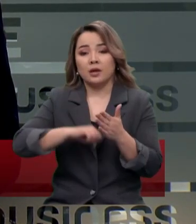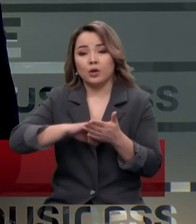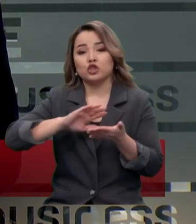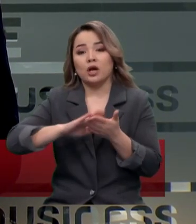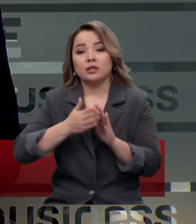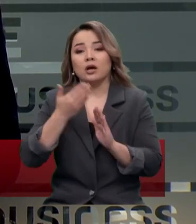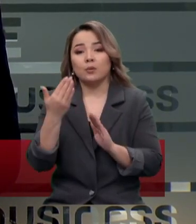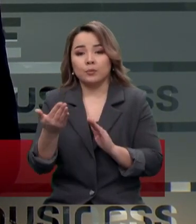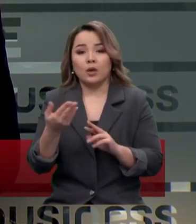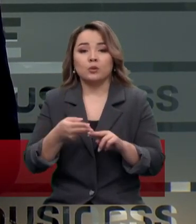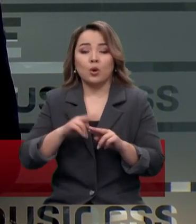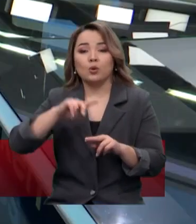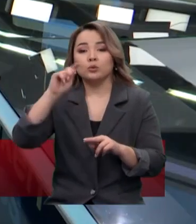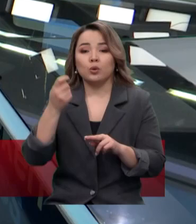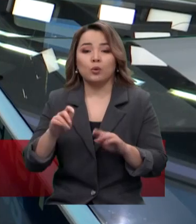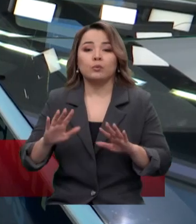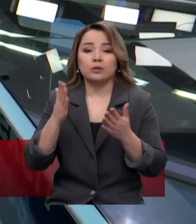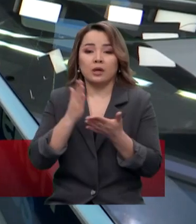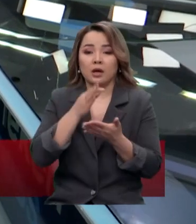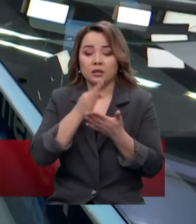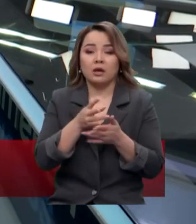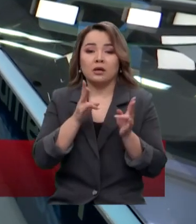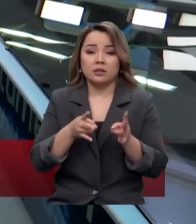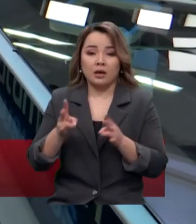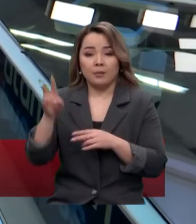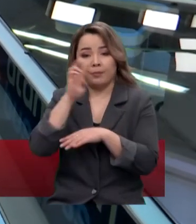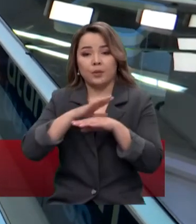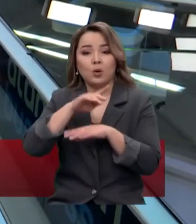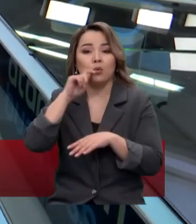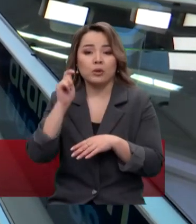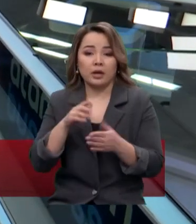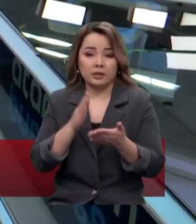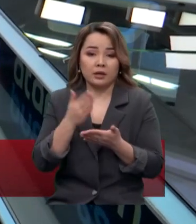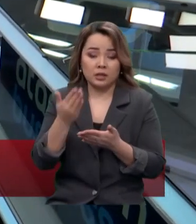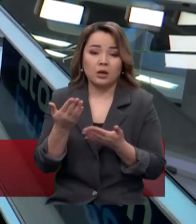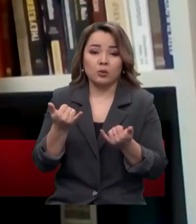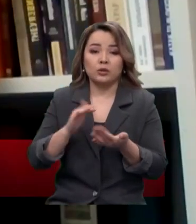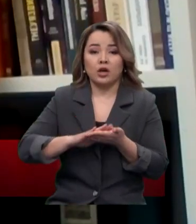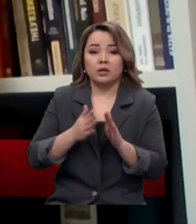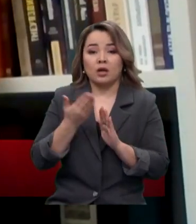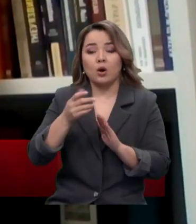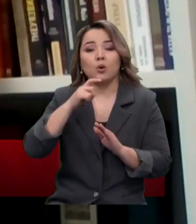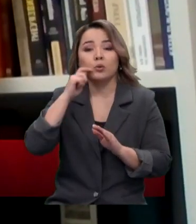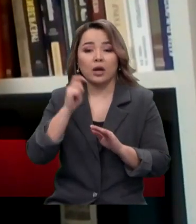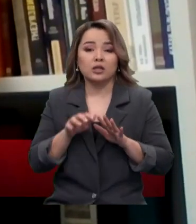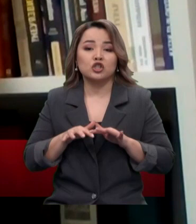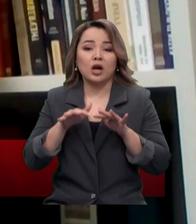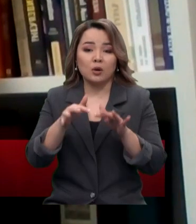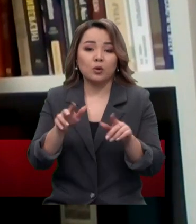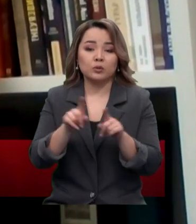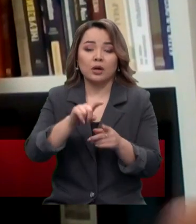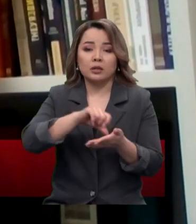жағдайда соғыс болған жағдайда ең көп зардап шегетін мемлекет бұл Украина болады. Бұл жағдайда Украинаға шабуыл жасалған күннің